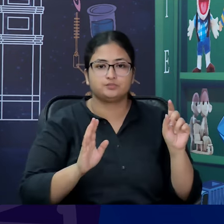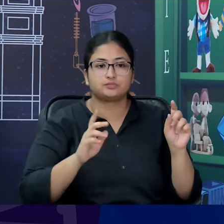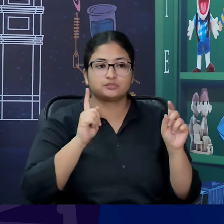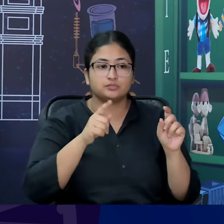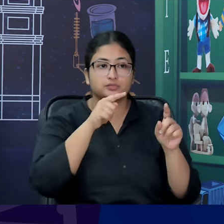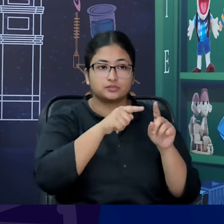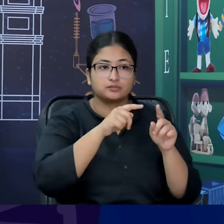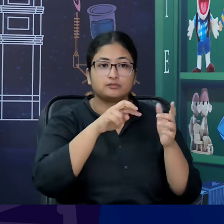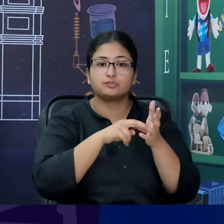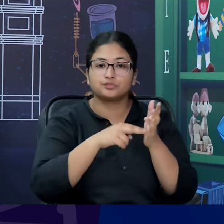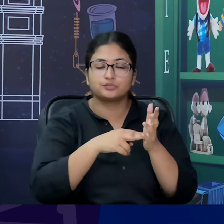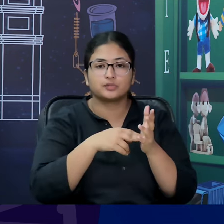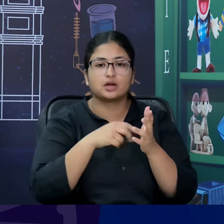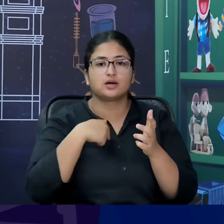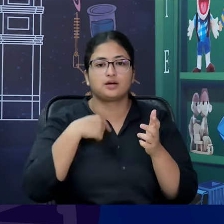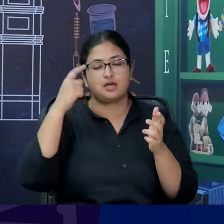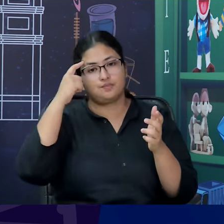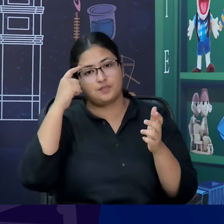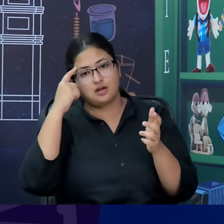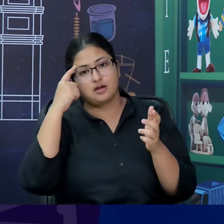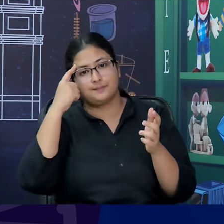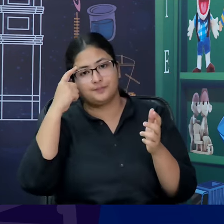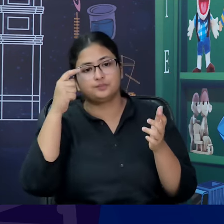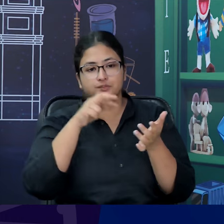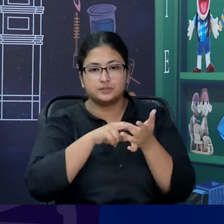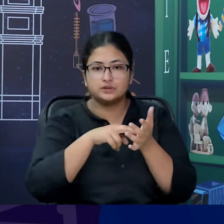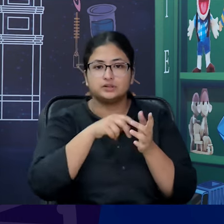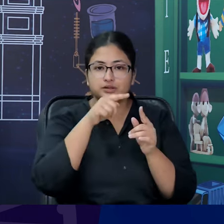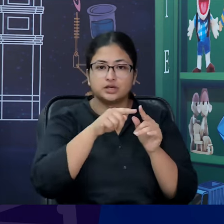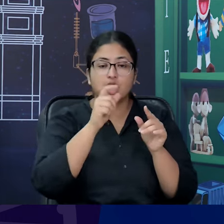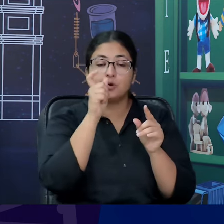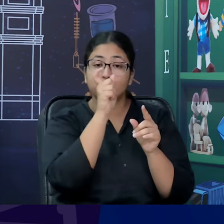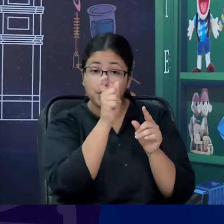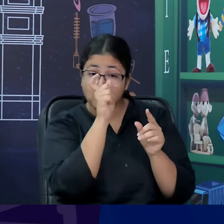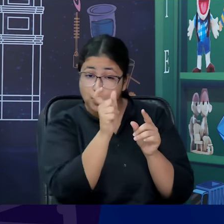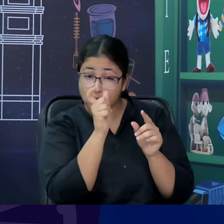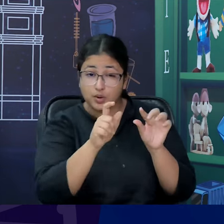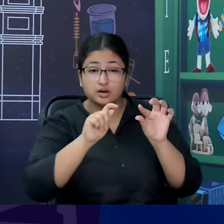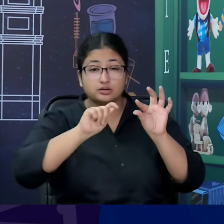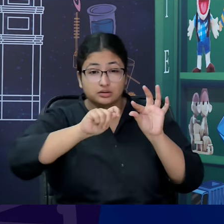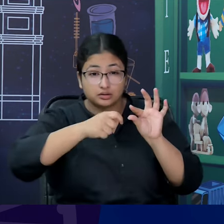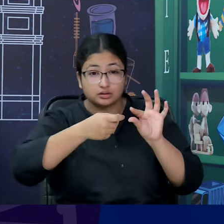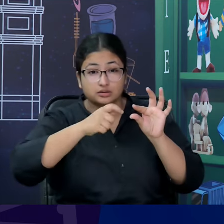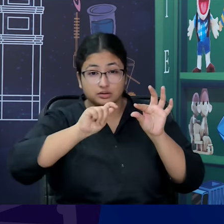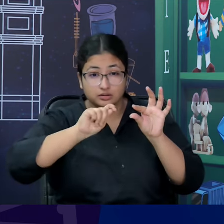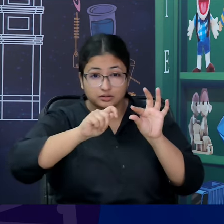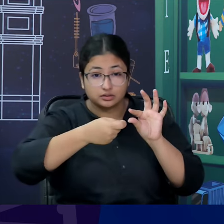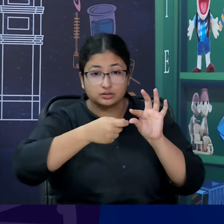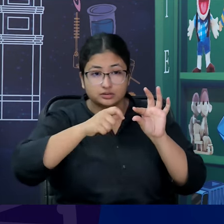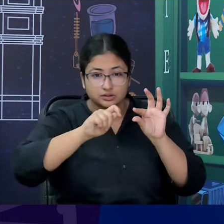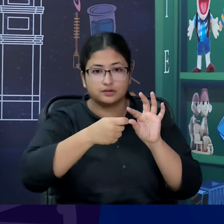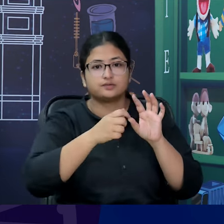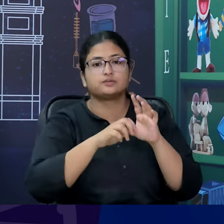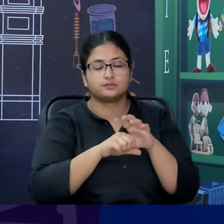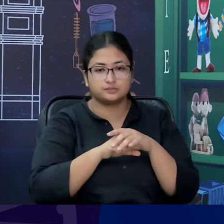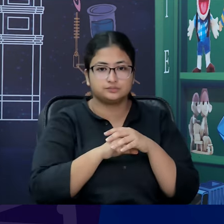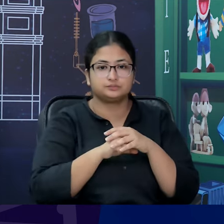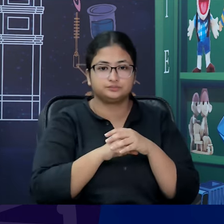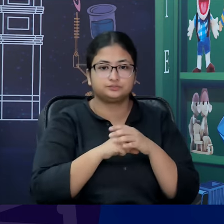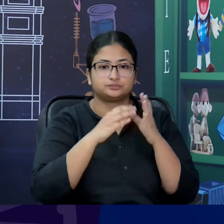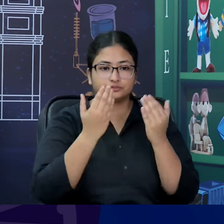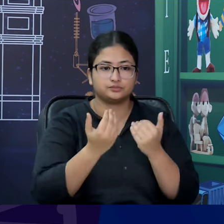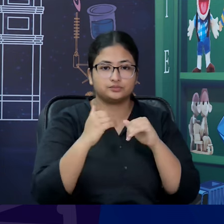से अगर हम आगे जाए गहन अर्थ में जाए तो शब्दों का कसाव है जी सर हमारे पास समय सिर्फ दो मिनट बचे हैं हम अपने मुख्य शब्दों